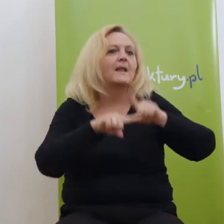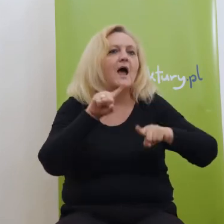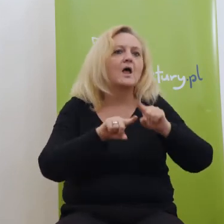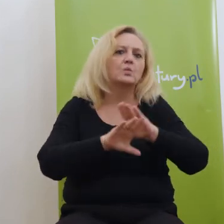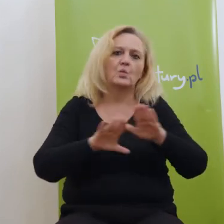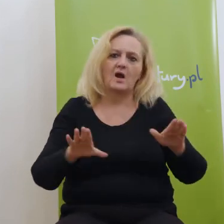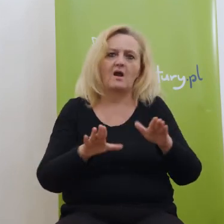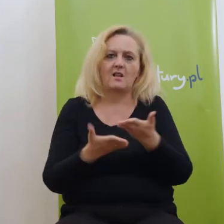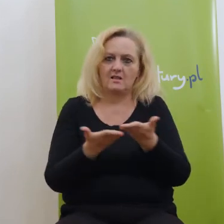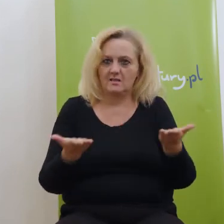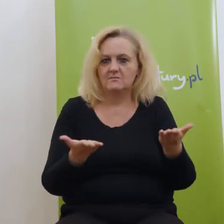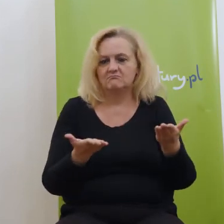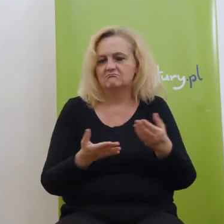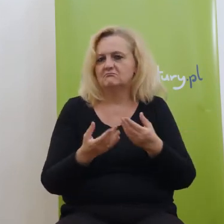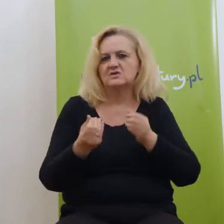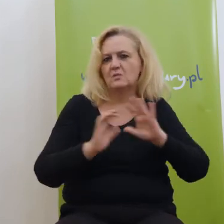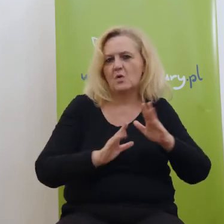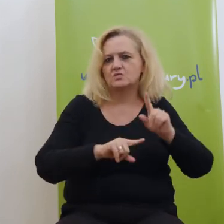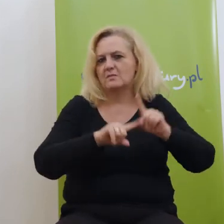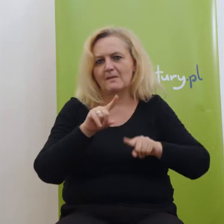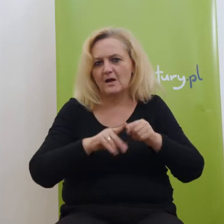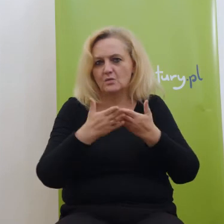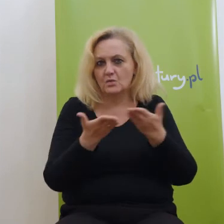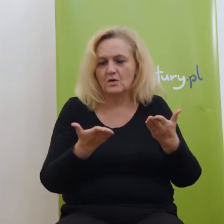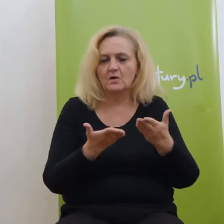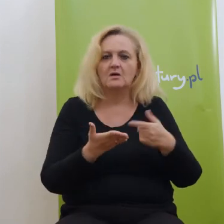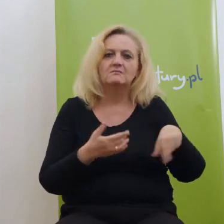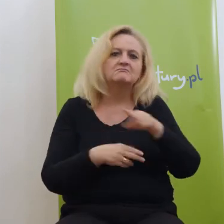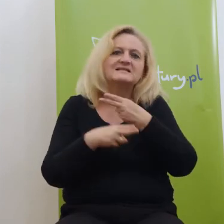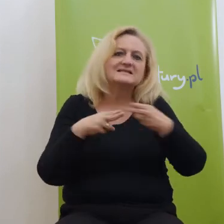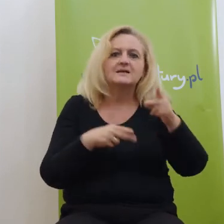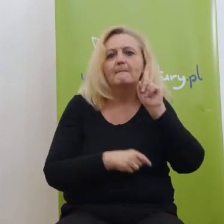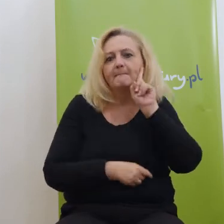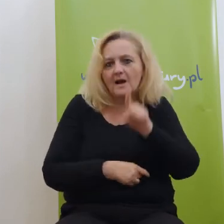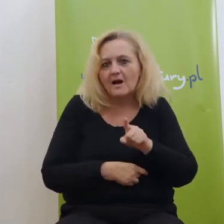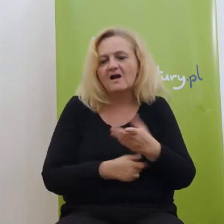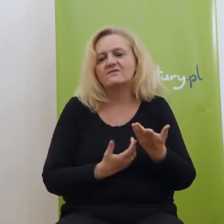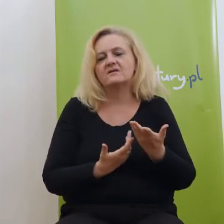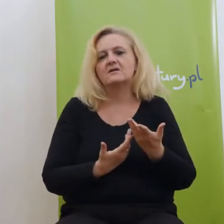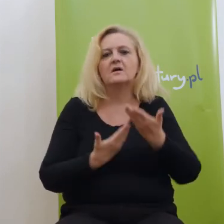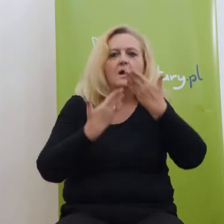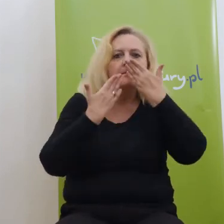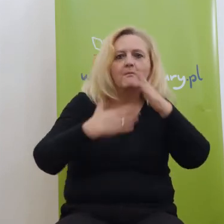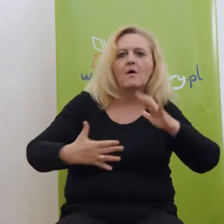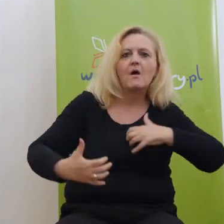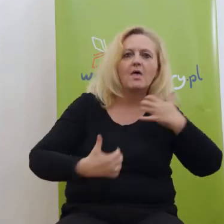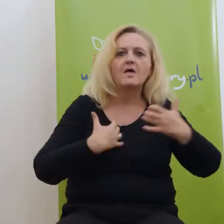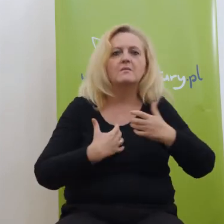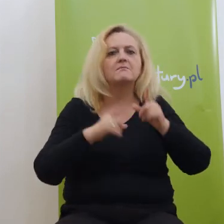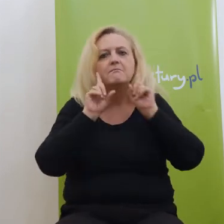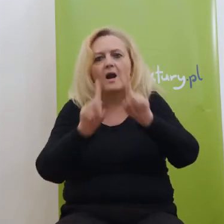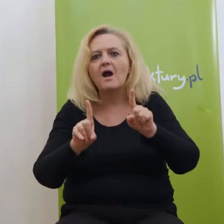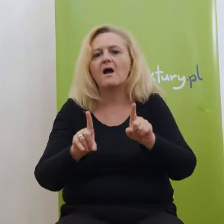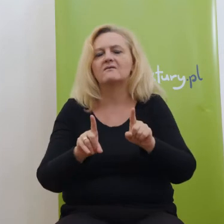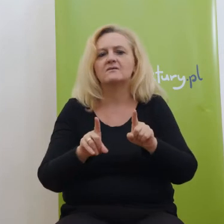naturalnym, w sposób najbardziej naturalny, że one są czystą prawdą, że okazuje emocje w sposób prawdziwy. My już